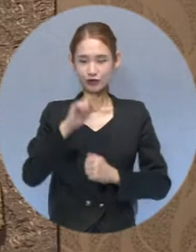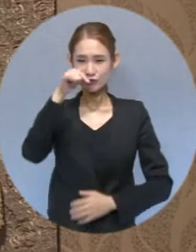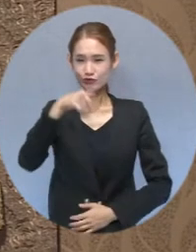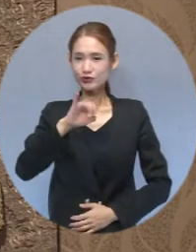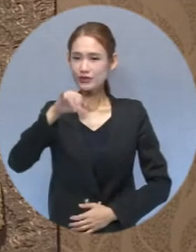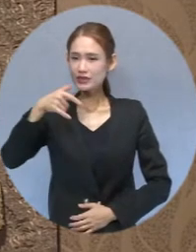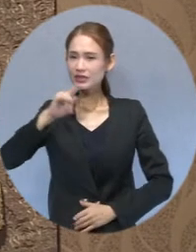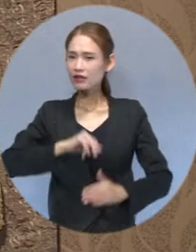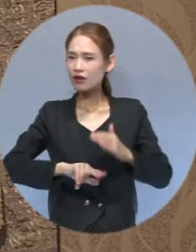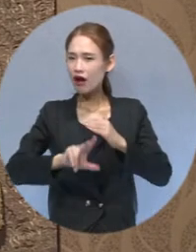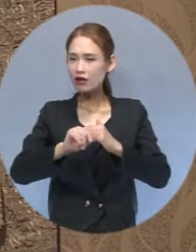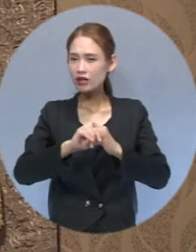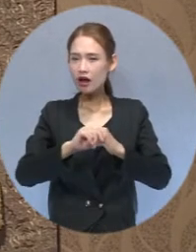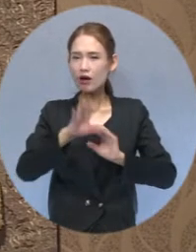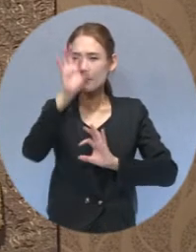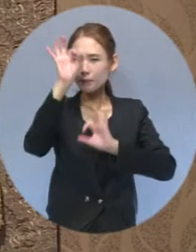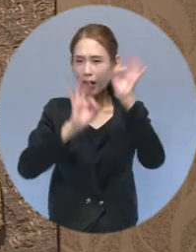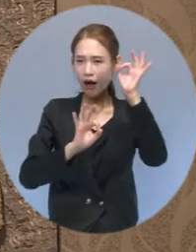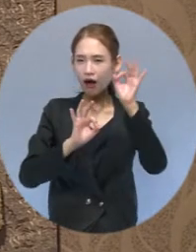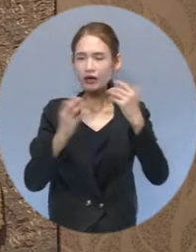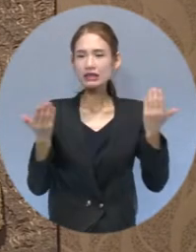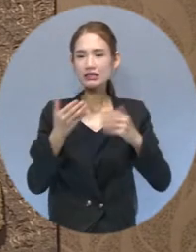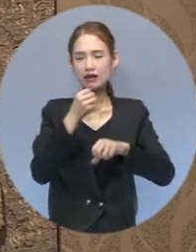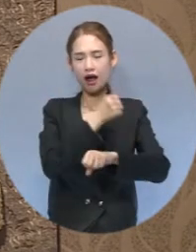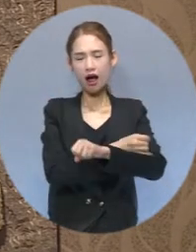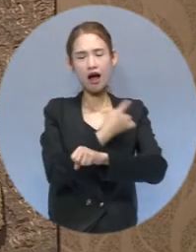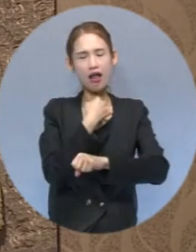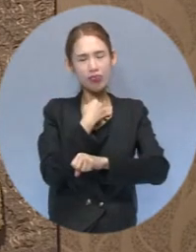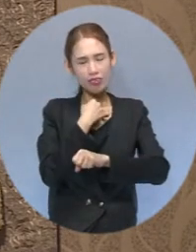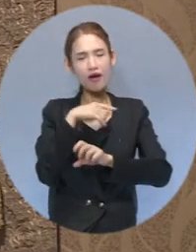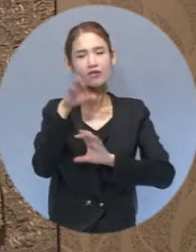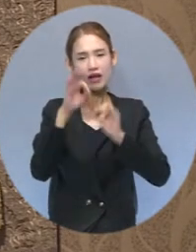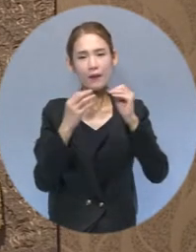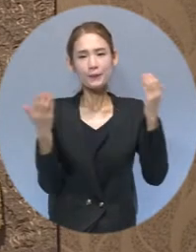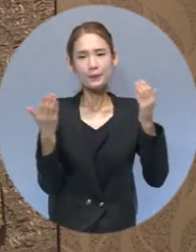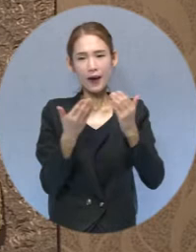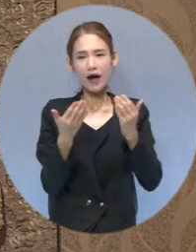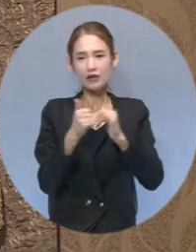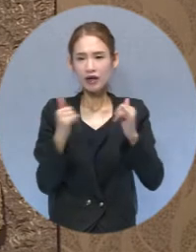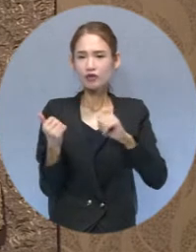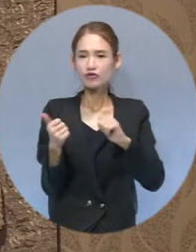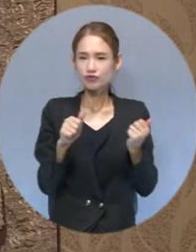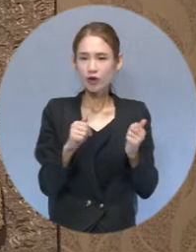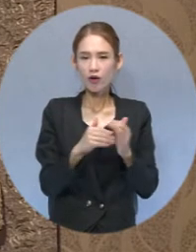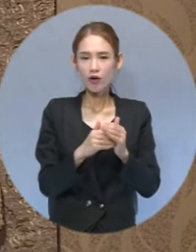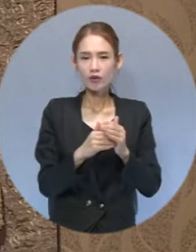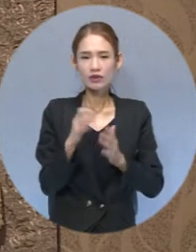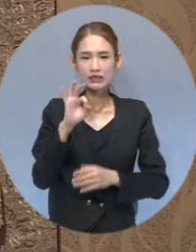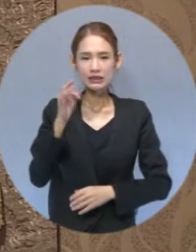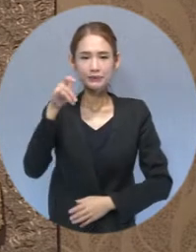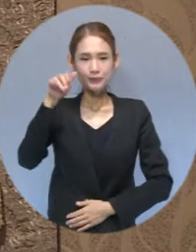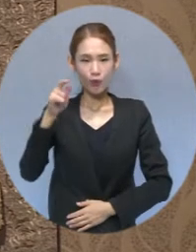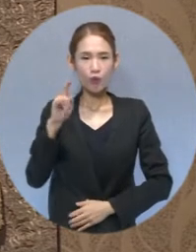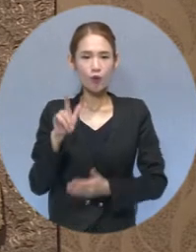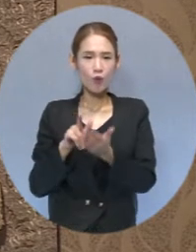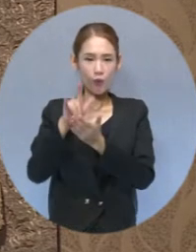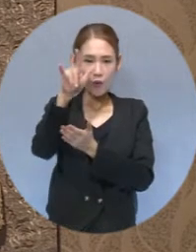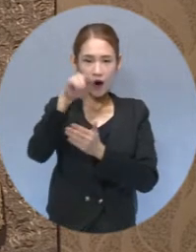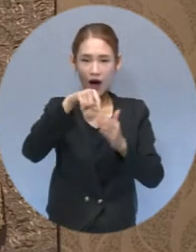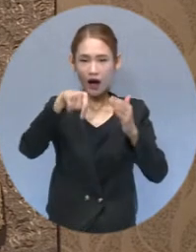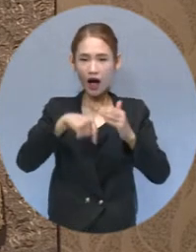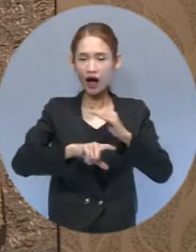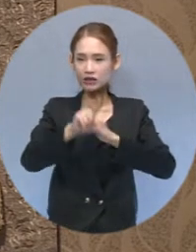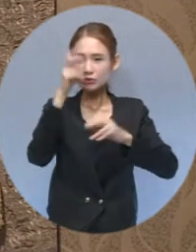그 일하는 노동자가 죽었고 그다음에 공항 김포공항역에서는 아침에 출근하는 사람이 사망한